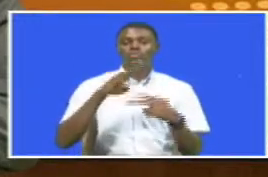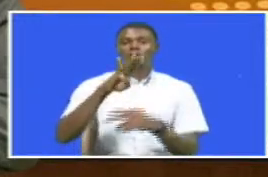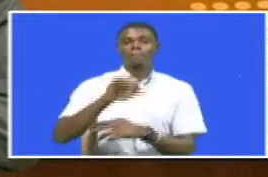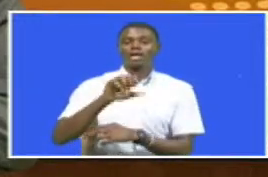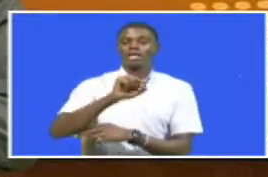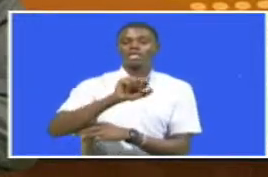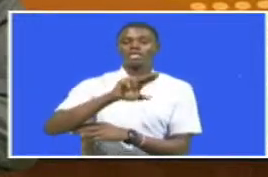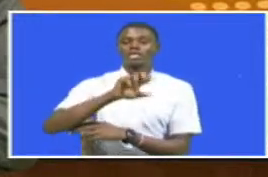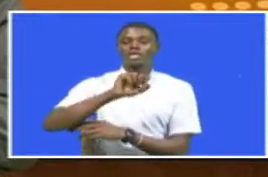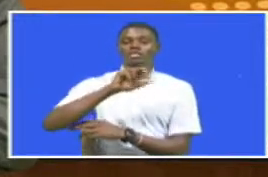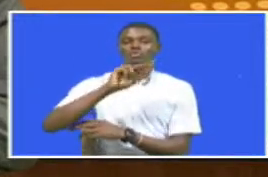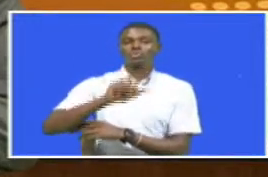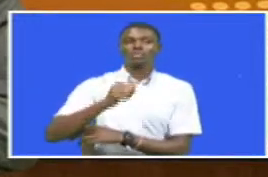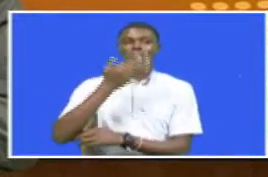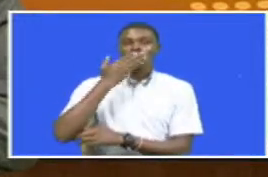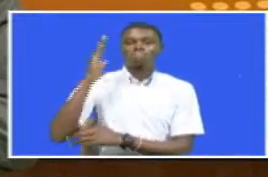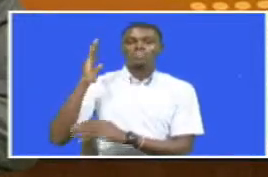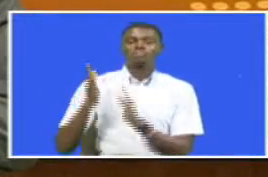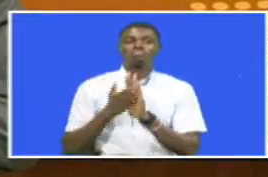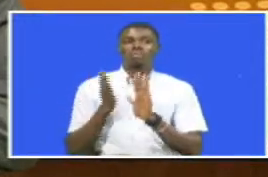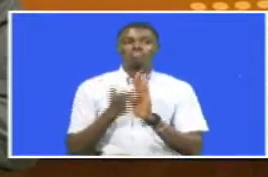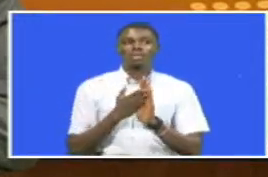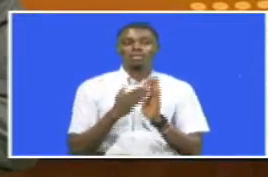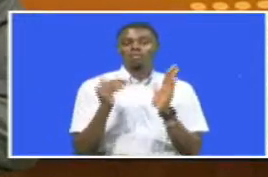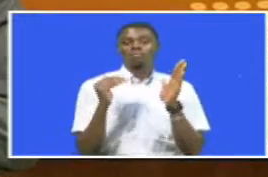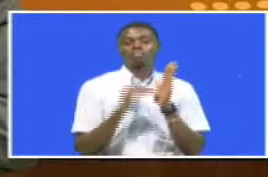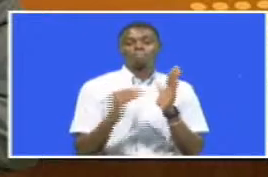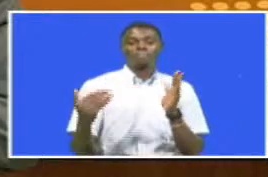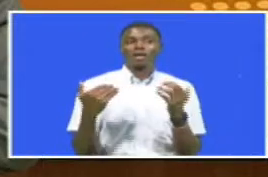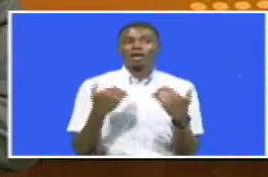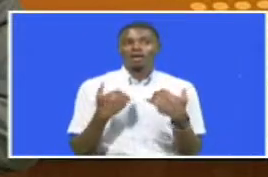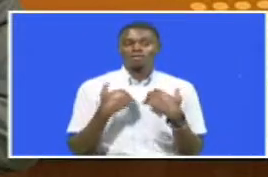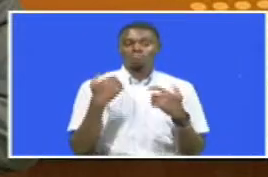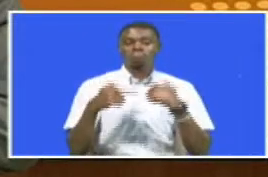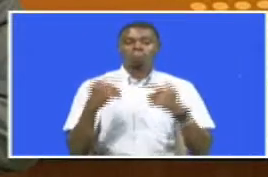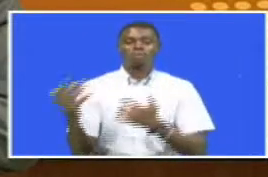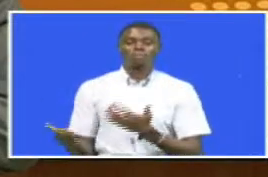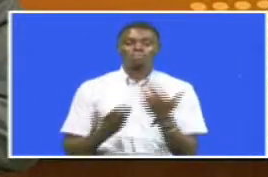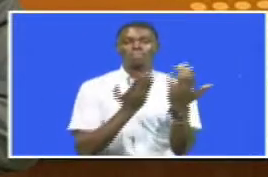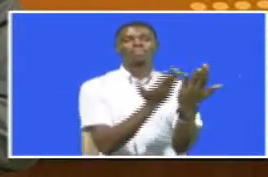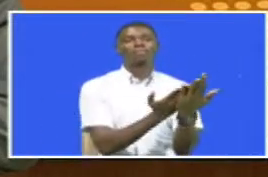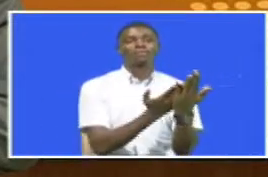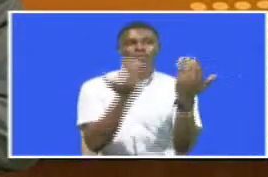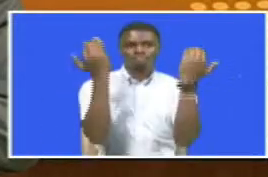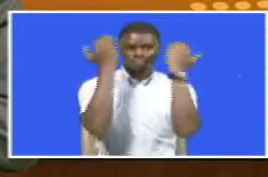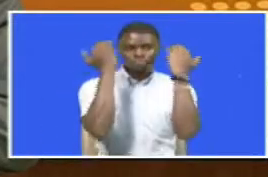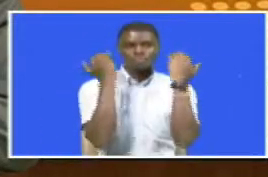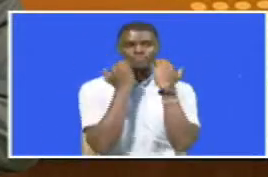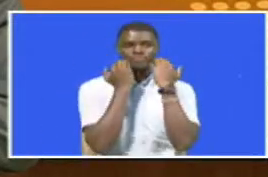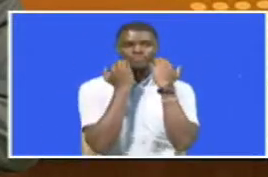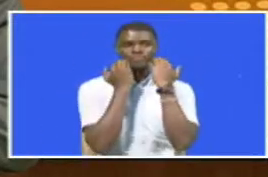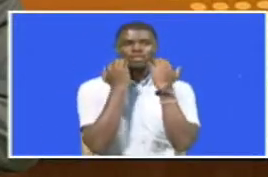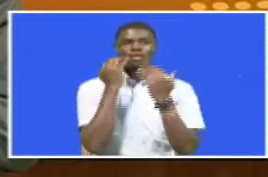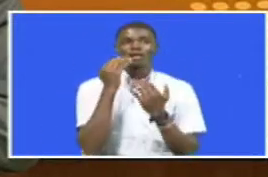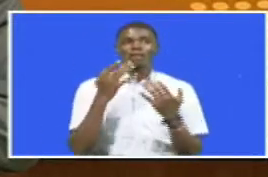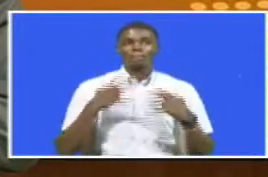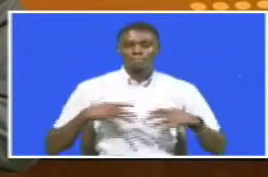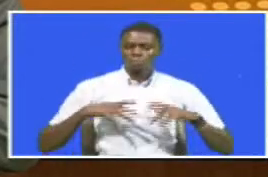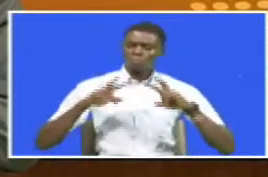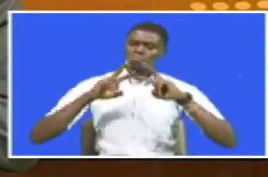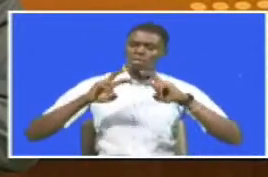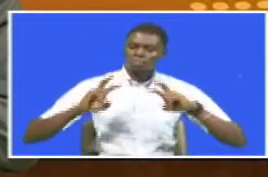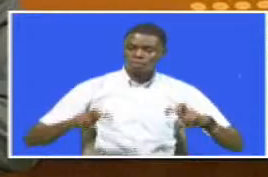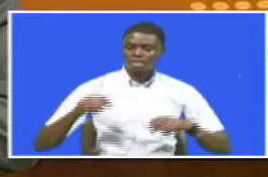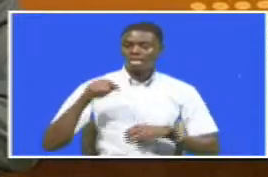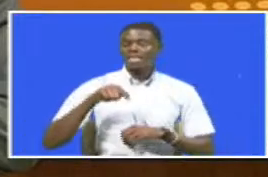Kihika kuapishwa kwa haraka licha ya pingamizi iliyokuwa ikiwasilishwa mahakamani. Mawaziri hao walipigwa msasa